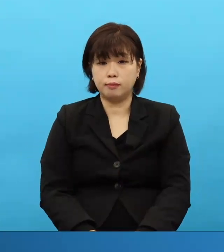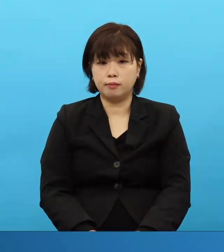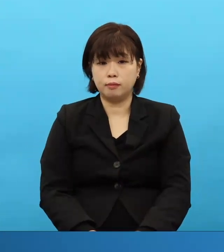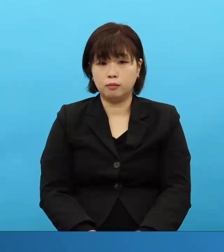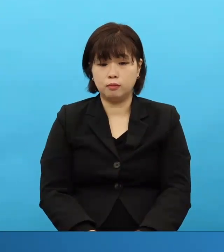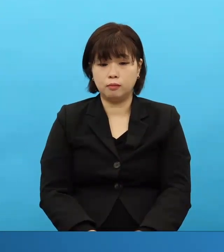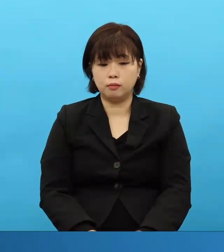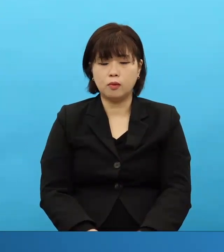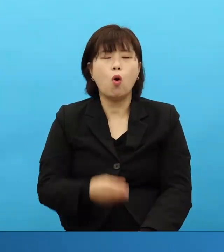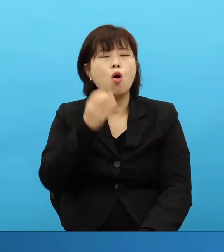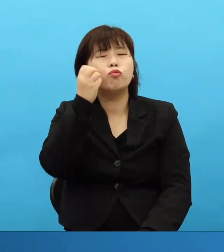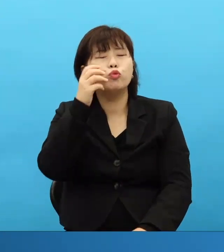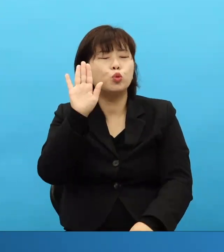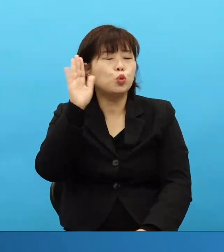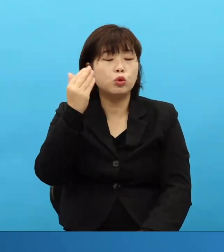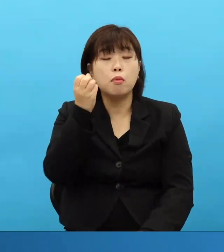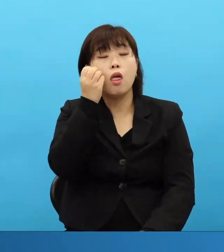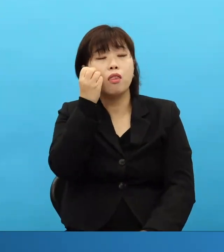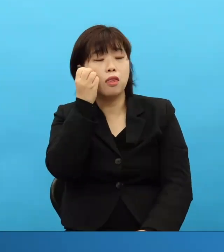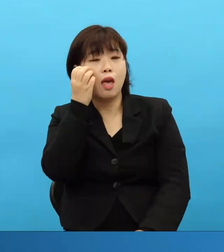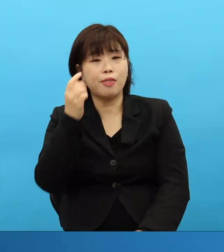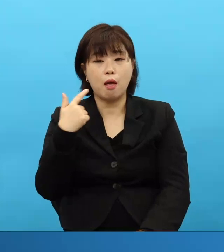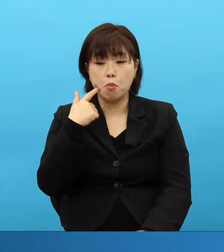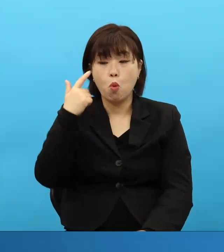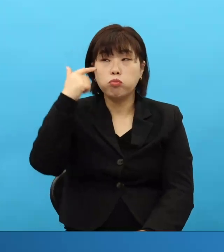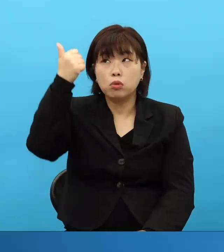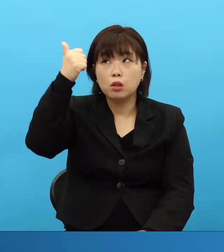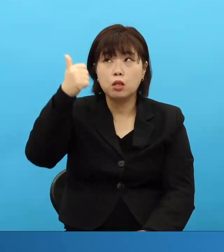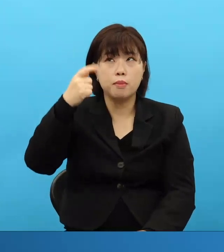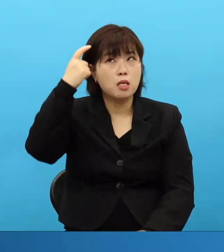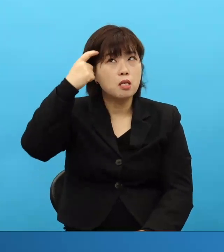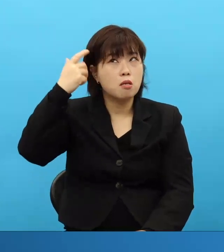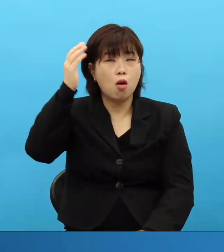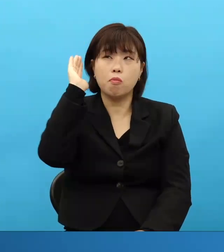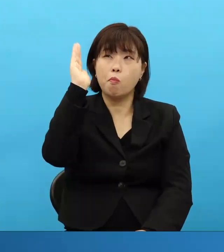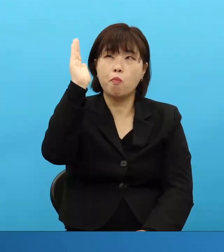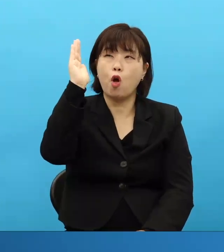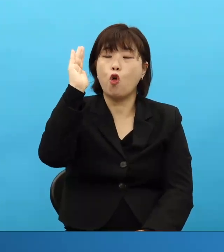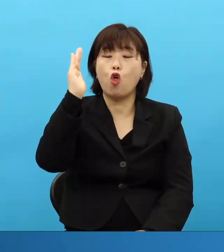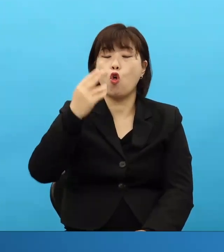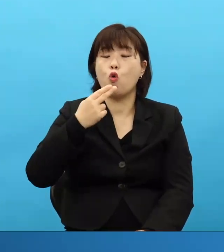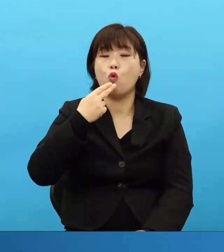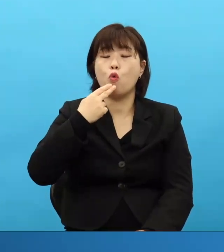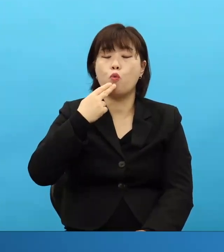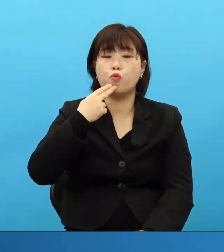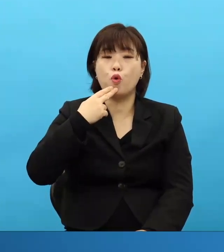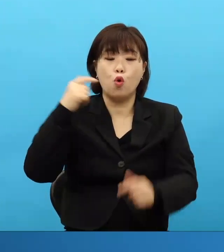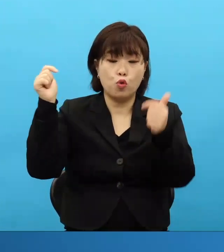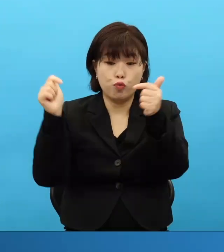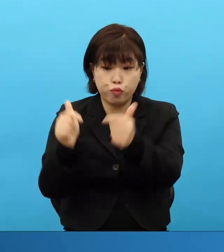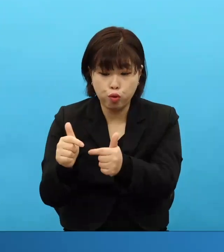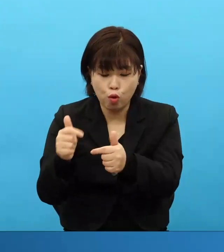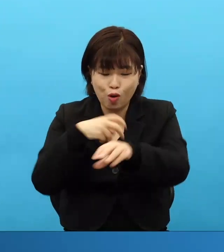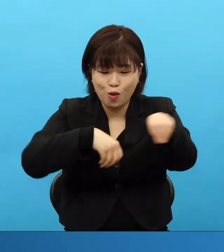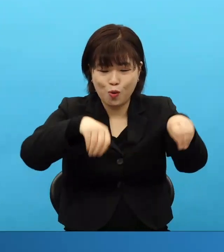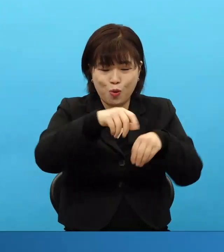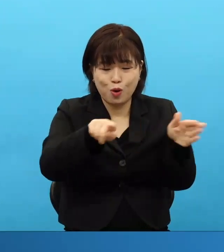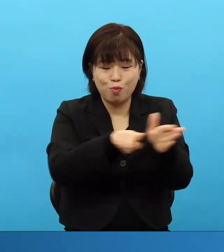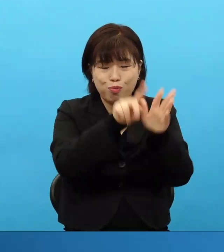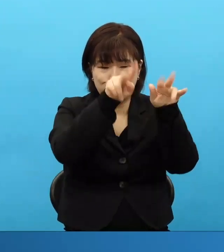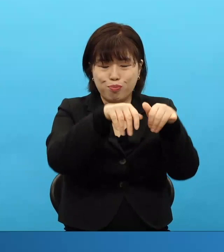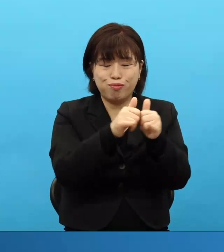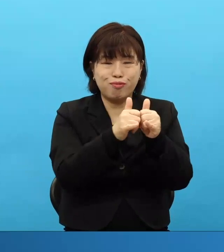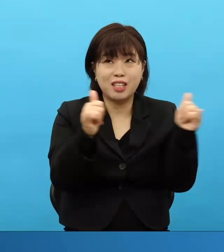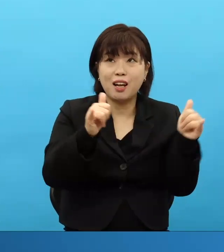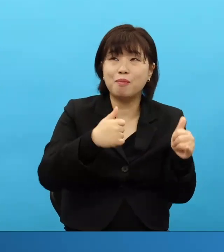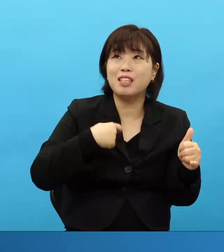speaking about Satan and demons, unbelievers are. 성경에 있는 영화를 만들면 돈벌이가 안 돼. 착각입니다. That if you make movies about things that are in the Bible, you can't make money